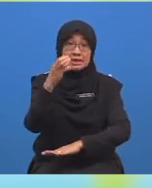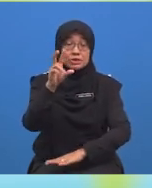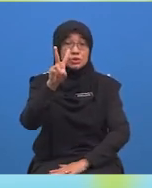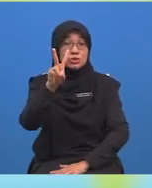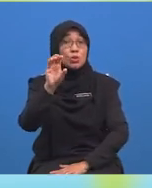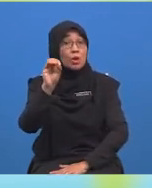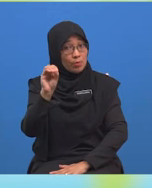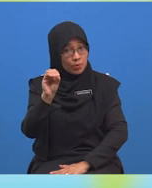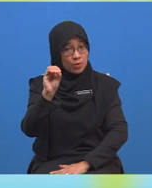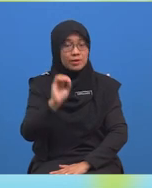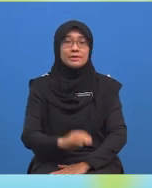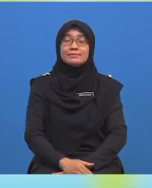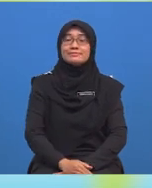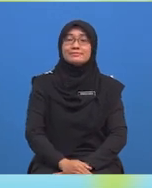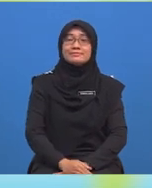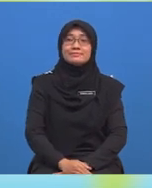256,320.